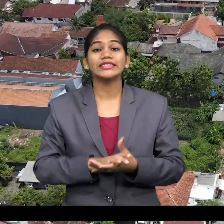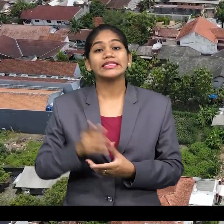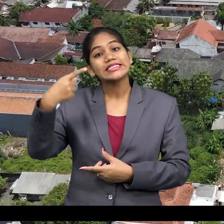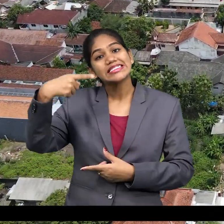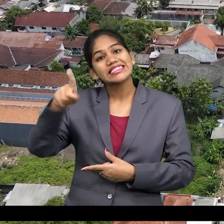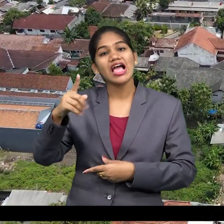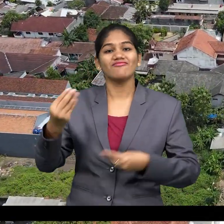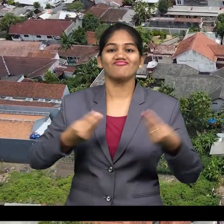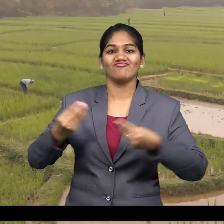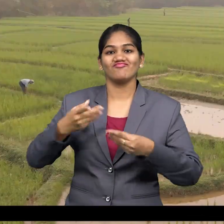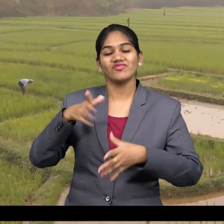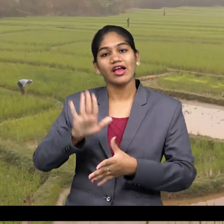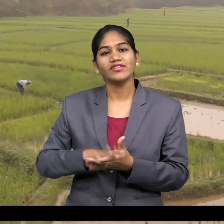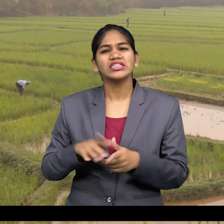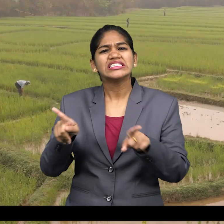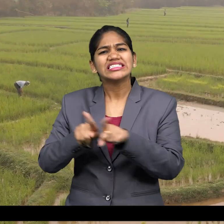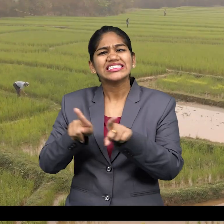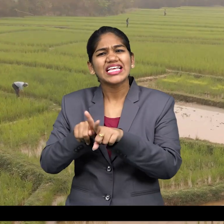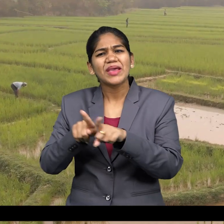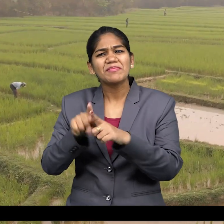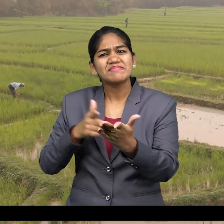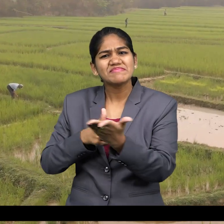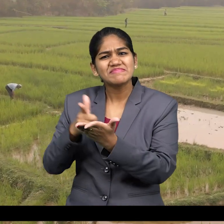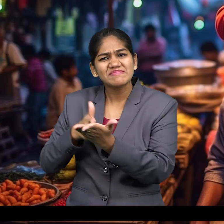शेतकरी, दुकानदार,